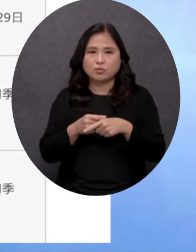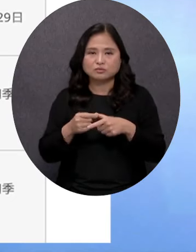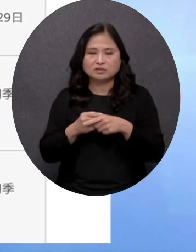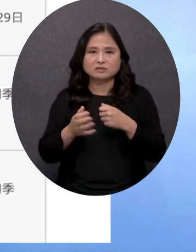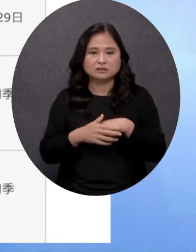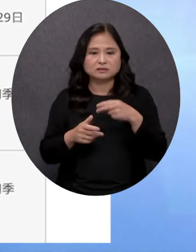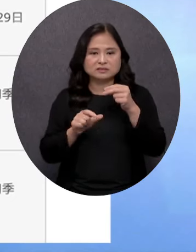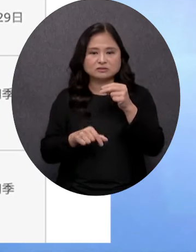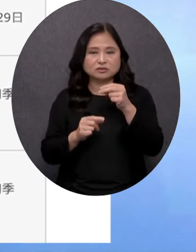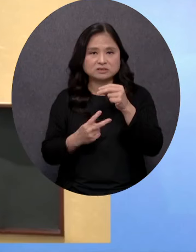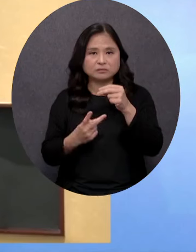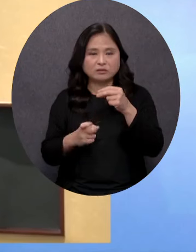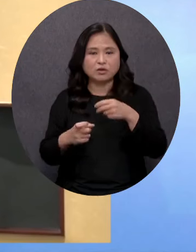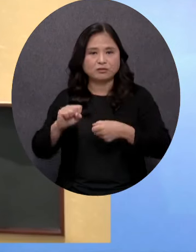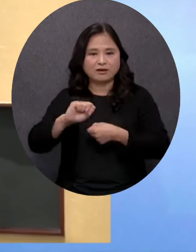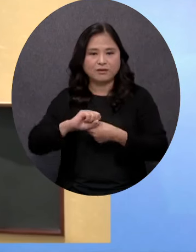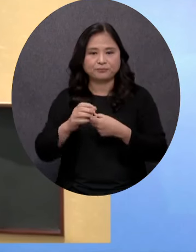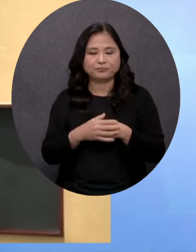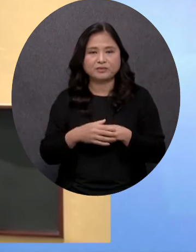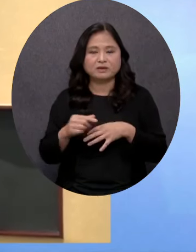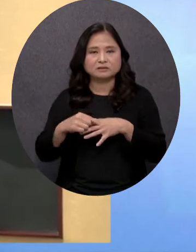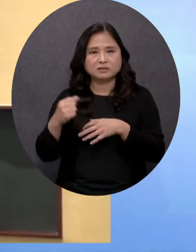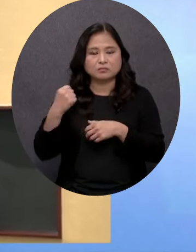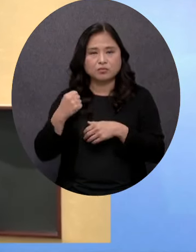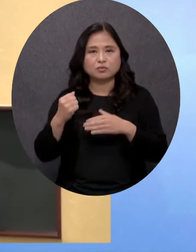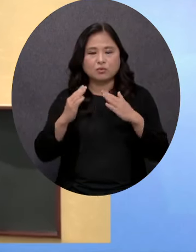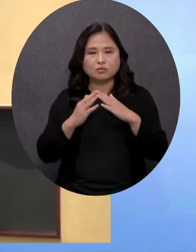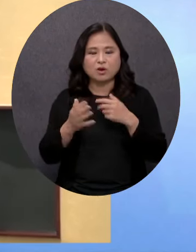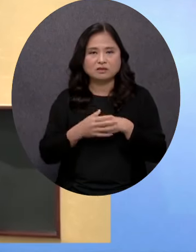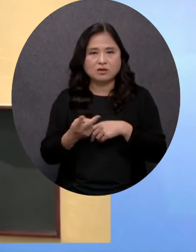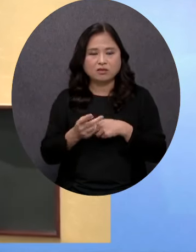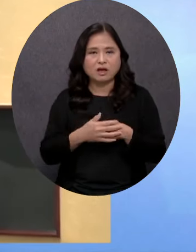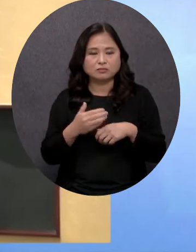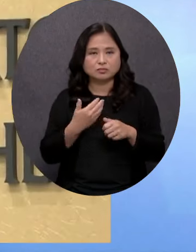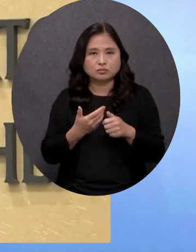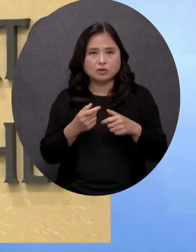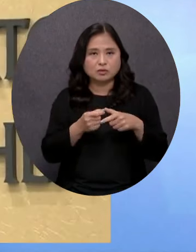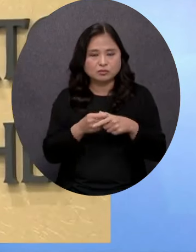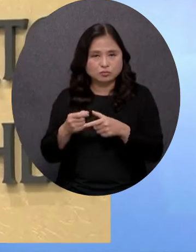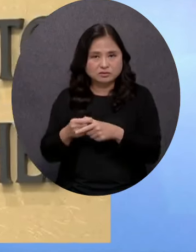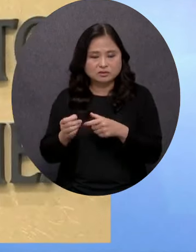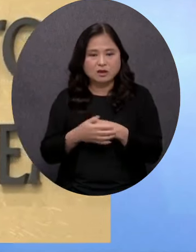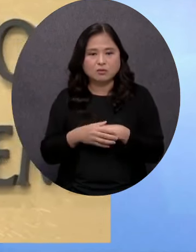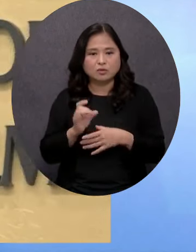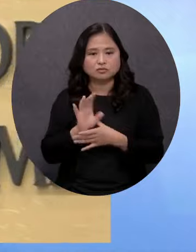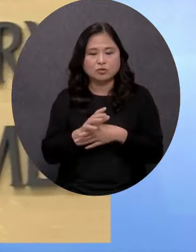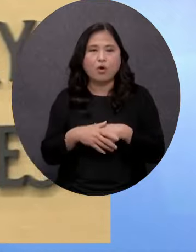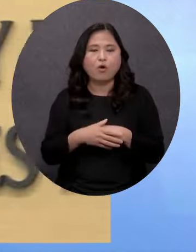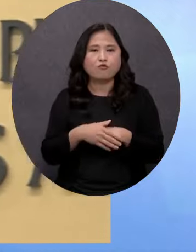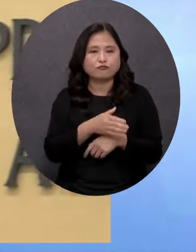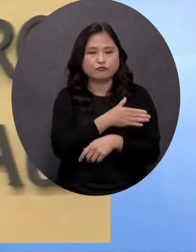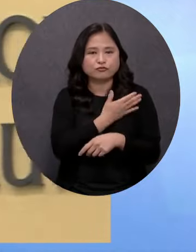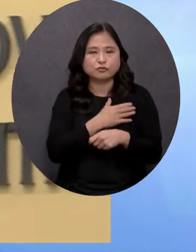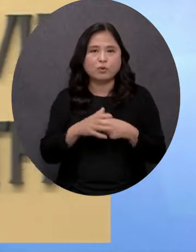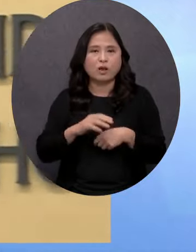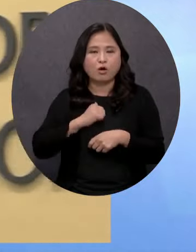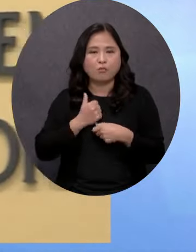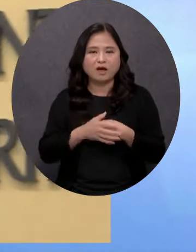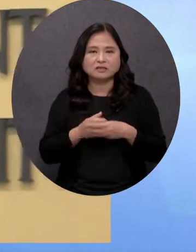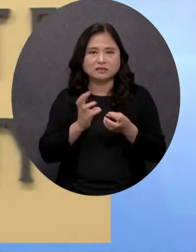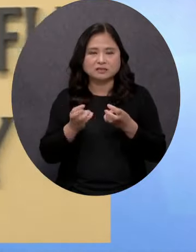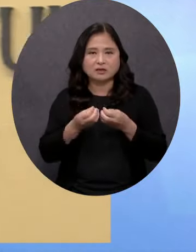月29号加入。积金局说这两间受托人公司会预早向成员和雇主发放资讯包，